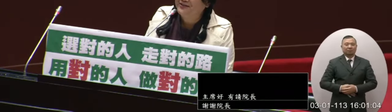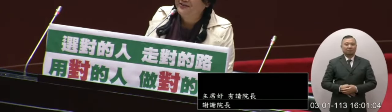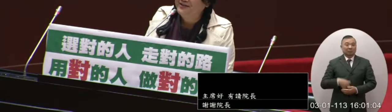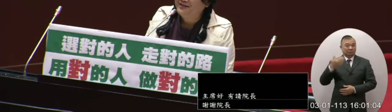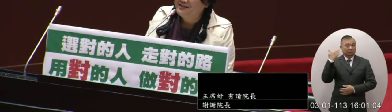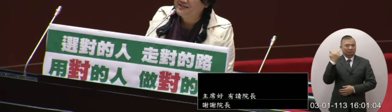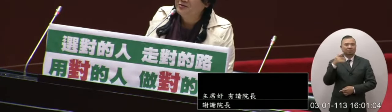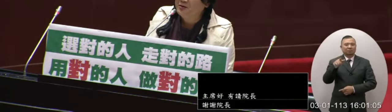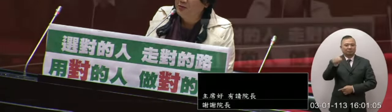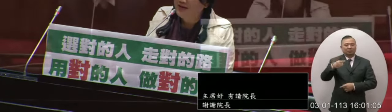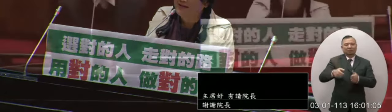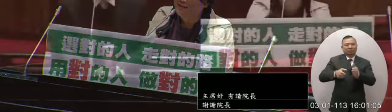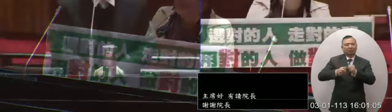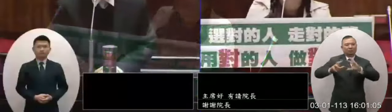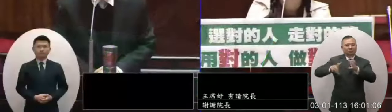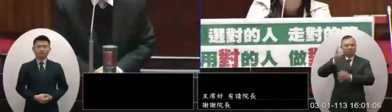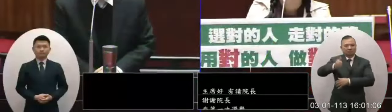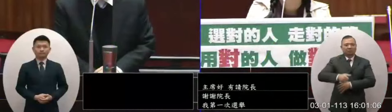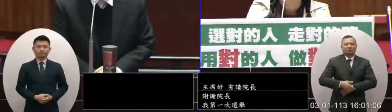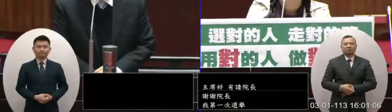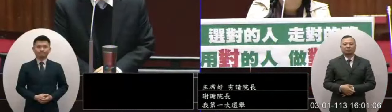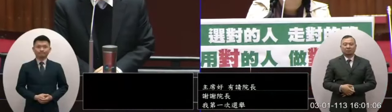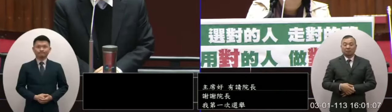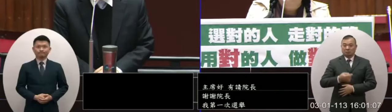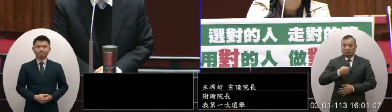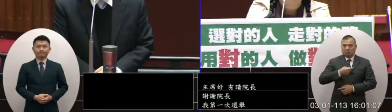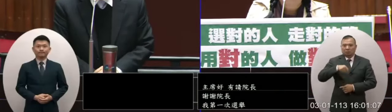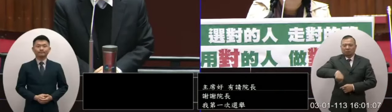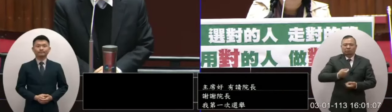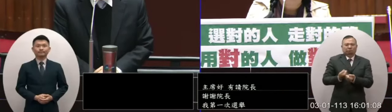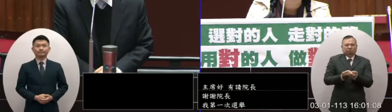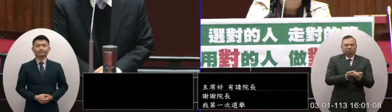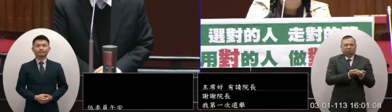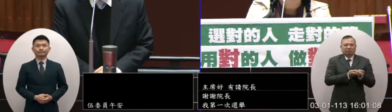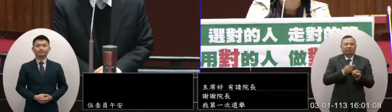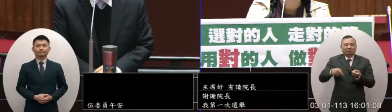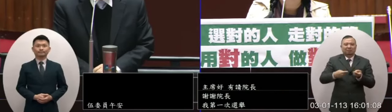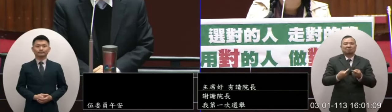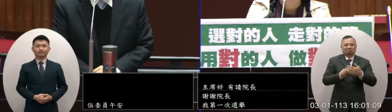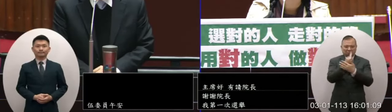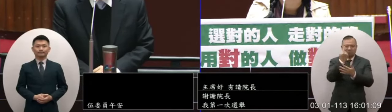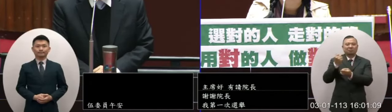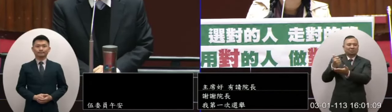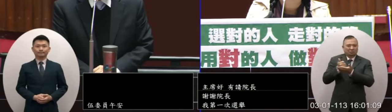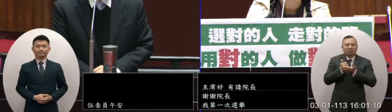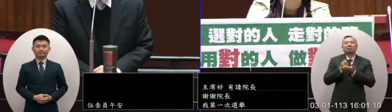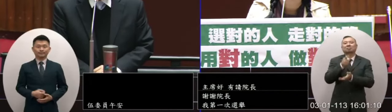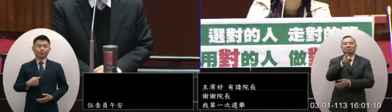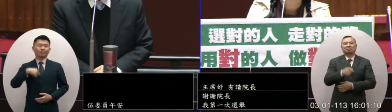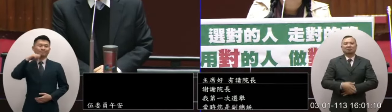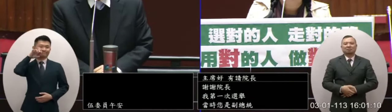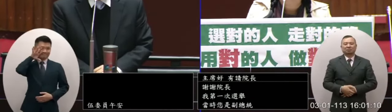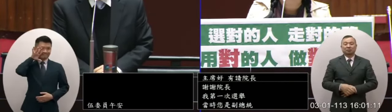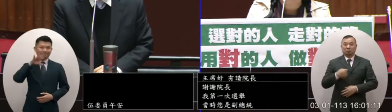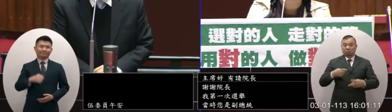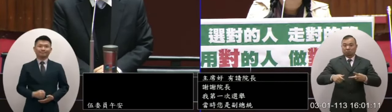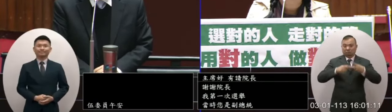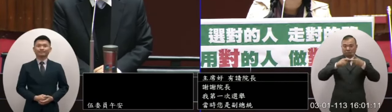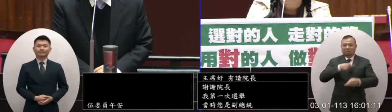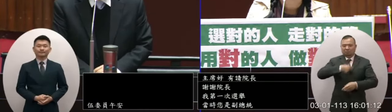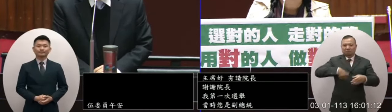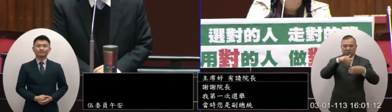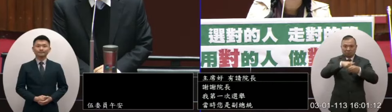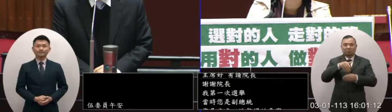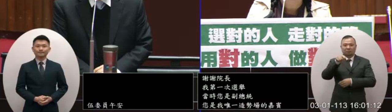副总统，您是我唯一造势场的嘉宾。那我第二次选举呢？您是行政院